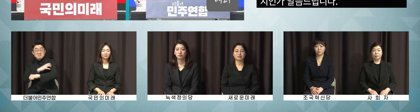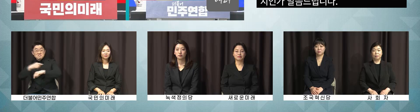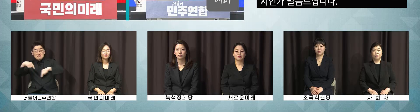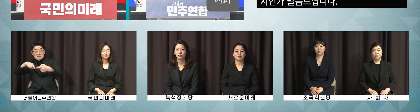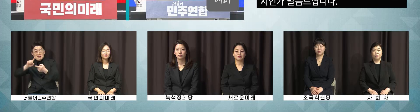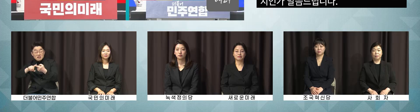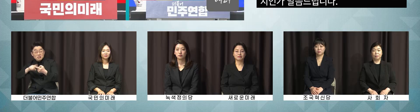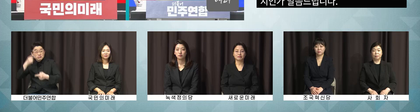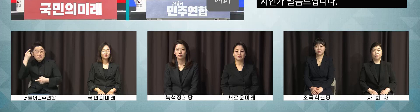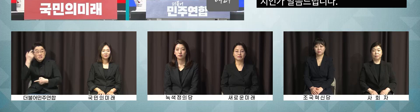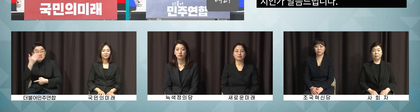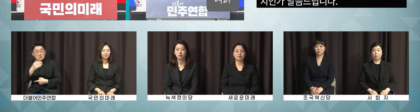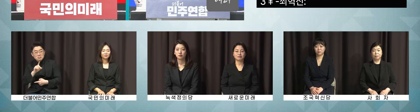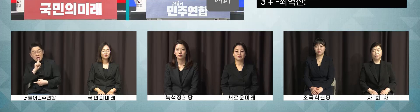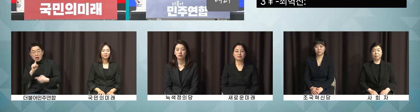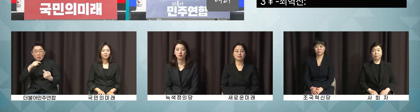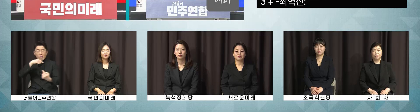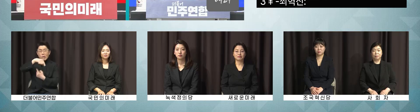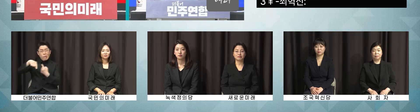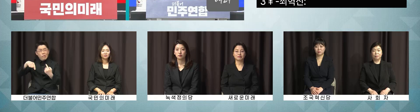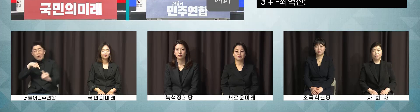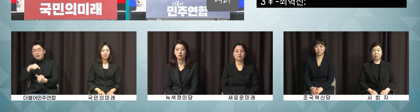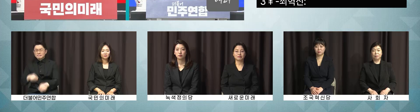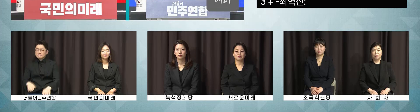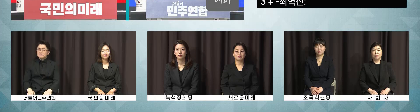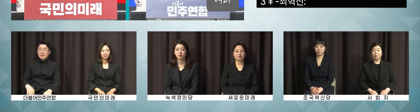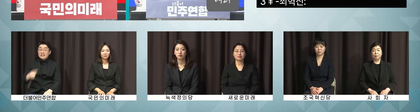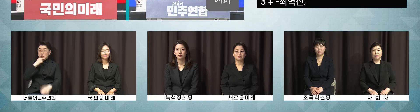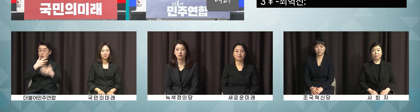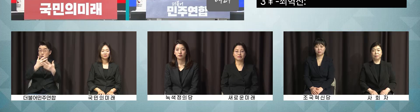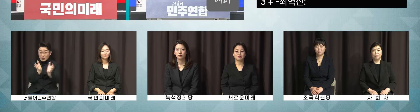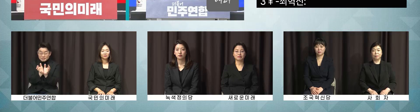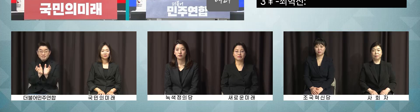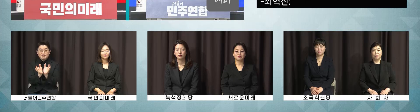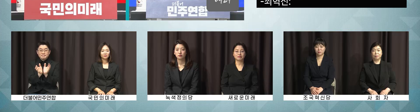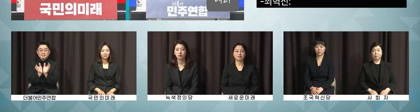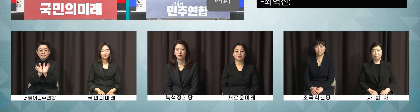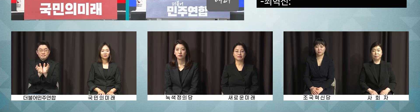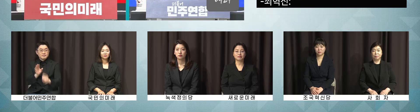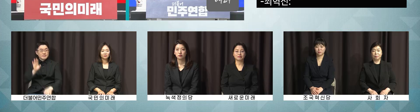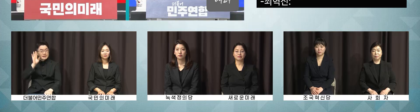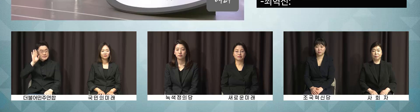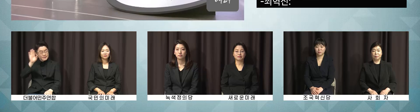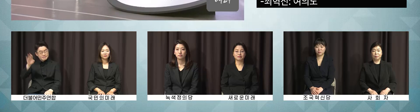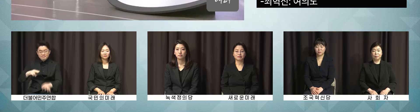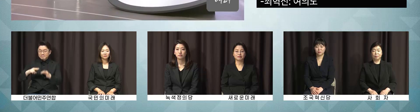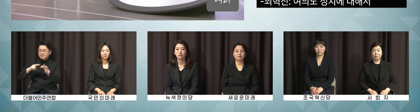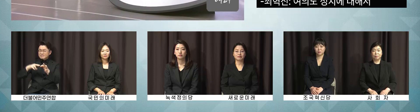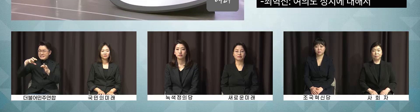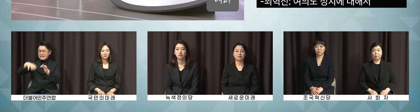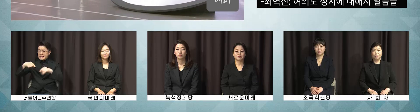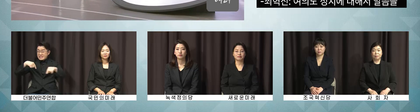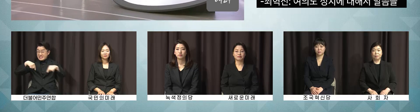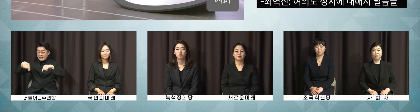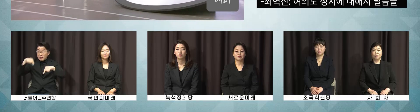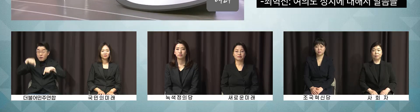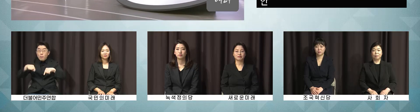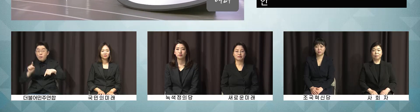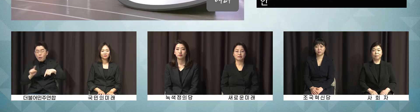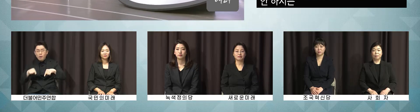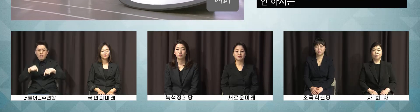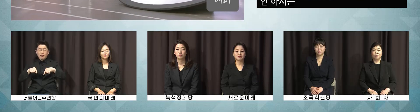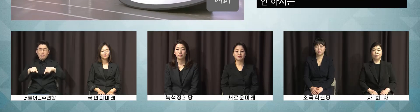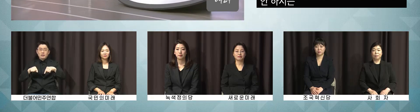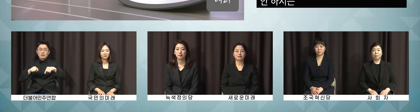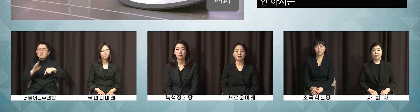있는데 말씀을 정확히 안 하시는데요. 저희 더불어민주연합은 여의도 정치의 특권이라고 하는 것이 대의민주주의가